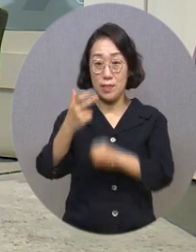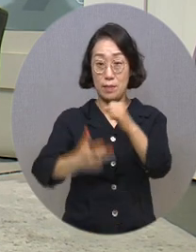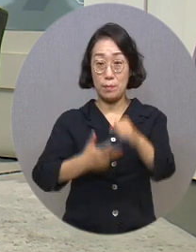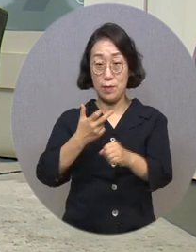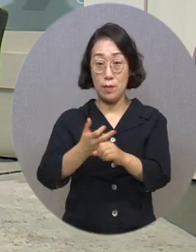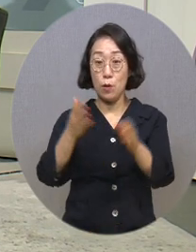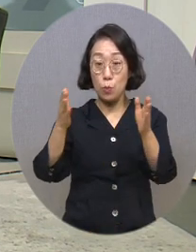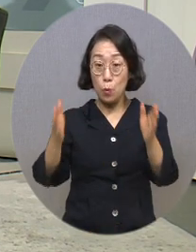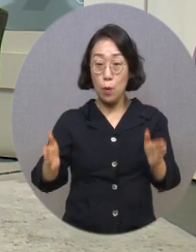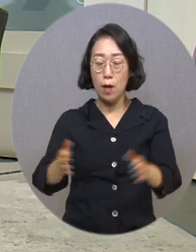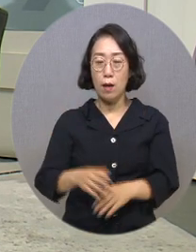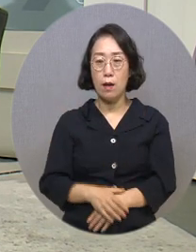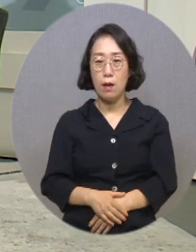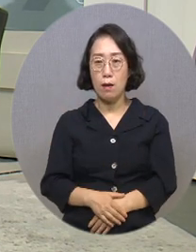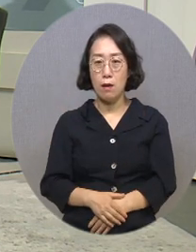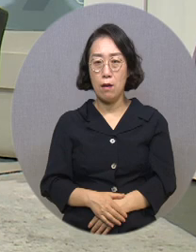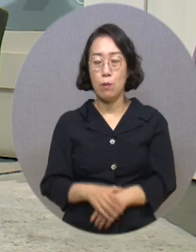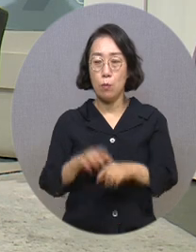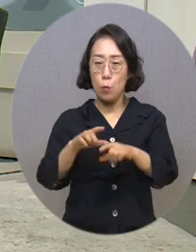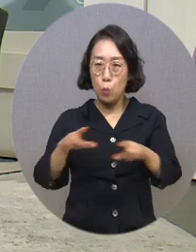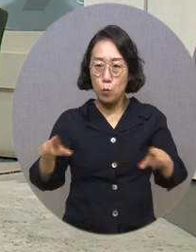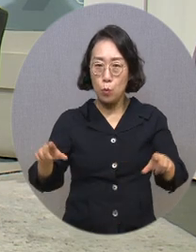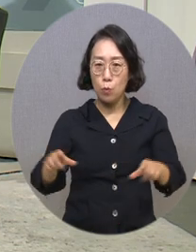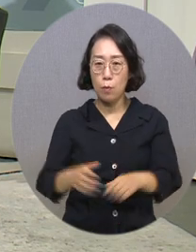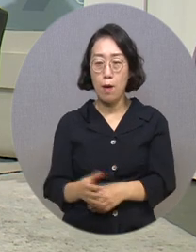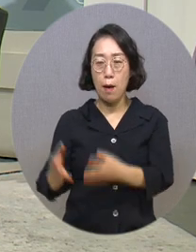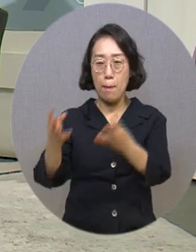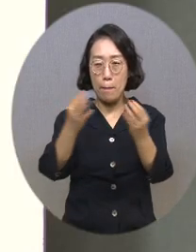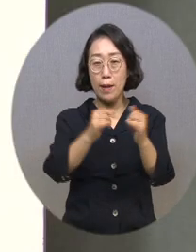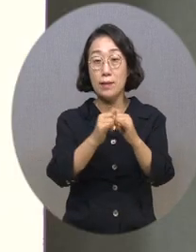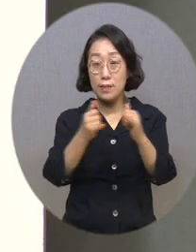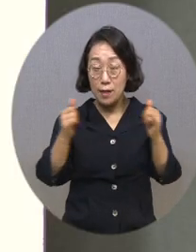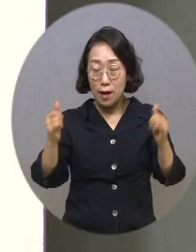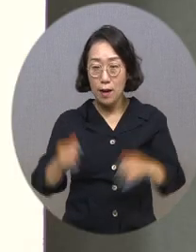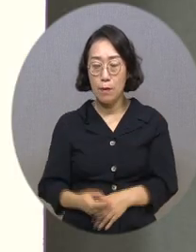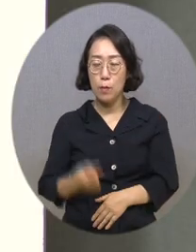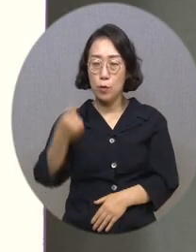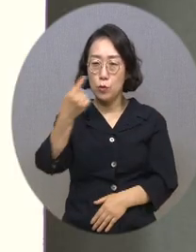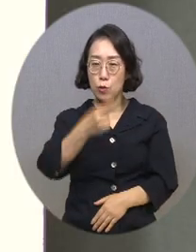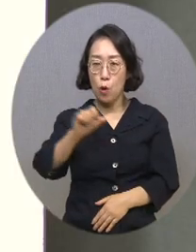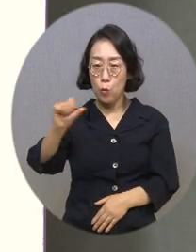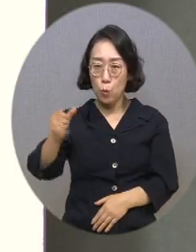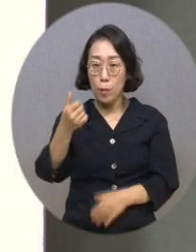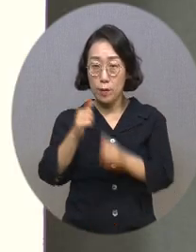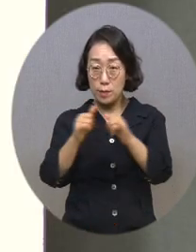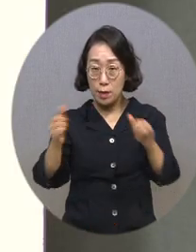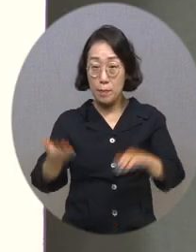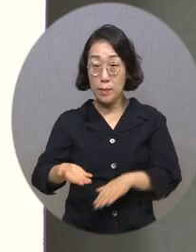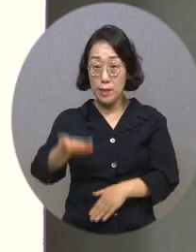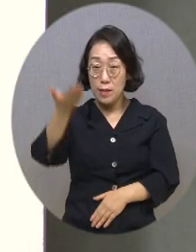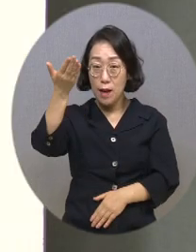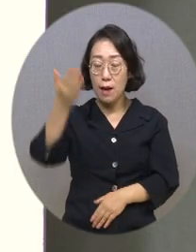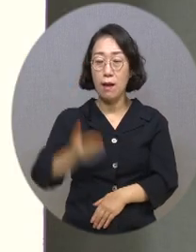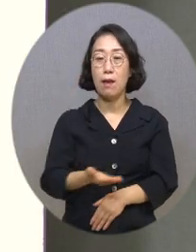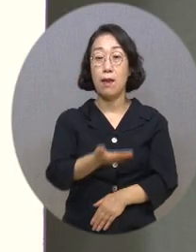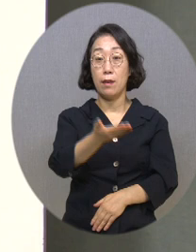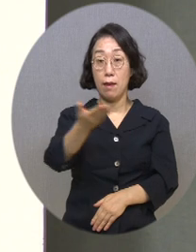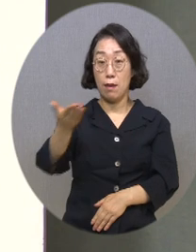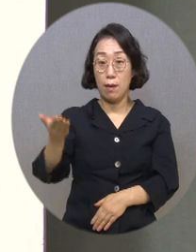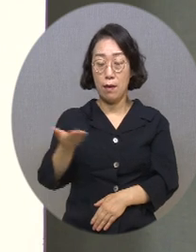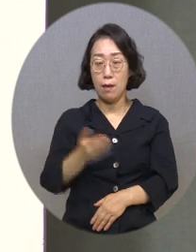17년여 동안을 주로 많은 사람들 벌써 1,500명이 넘는데 그런 많은